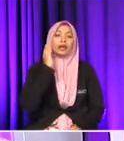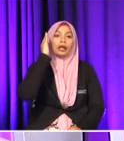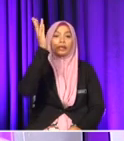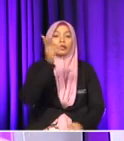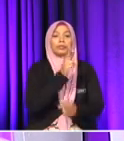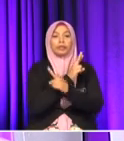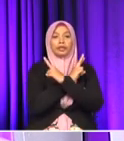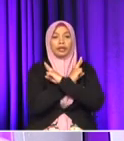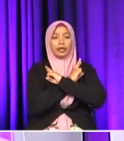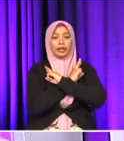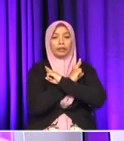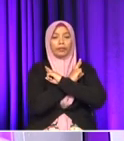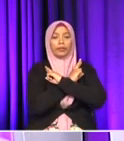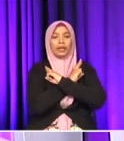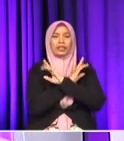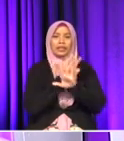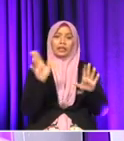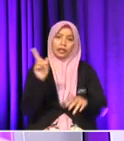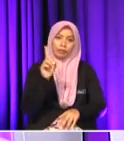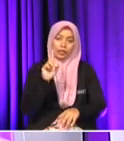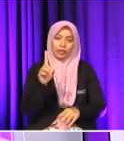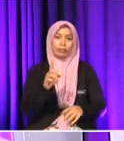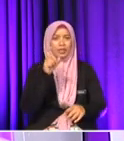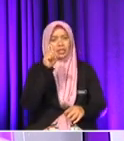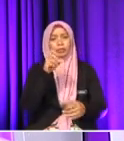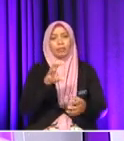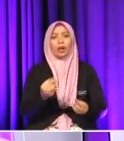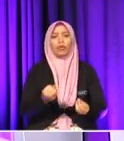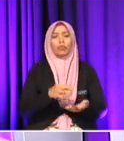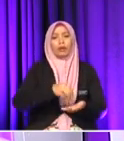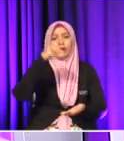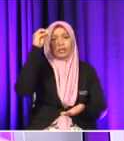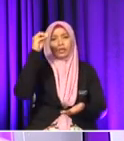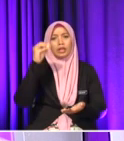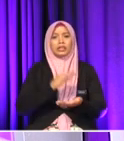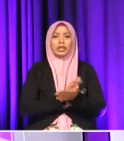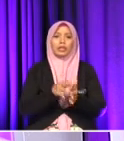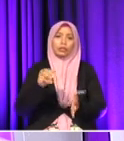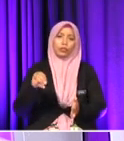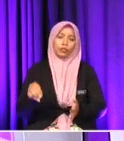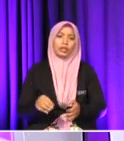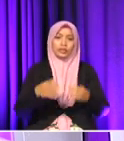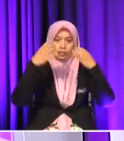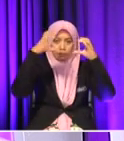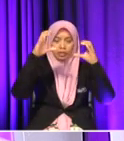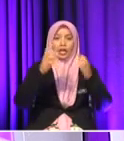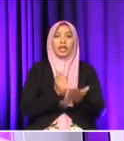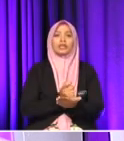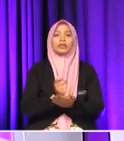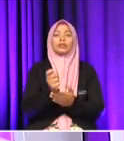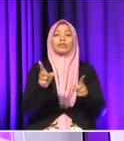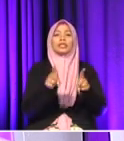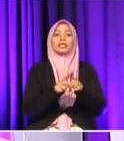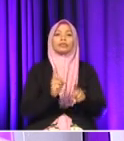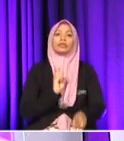tapi pastikan anda jangan kemana-mana mesti nak belajar lagi ingin menjadi seorang murid yang cemilan nilai SPM maka terus bersama kami di sukses